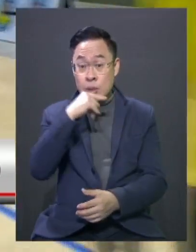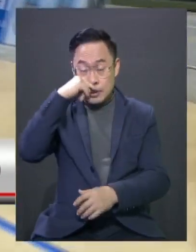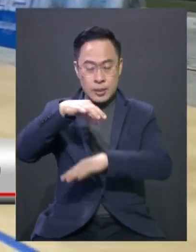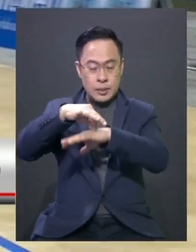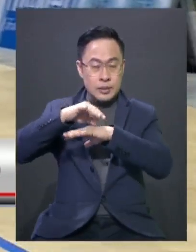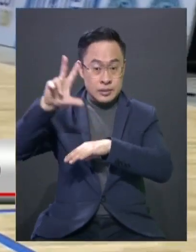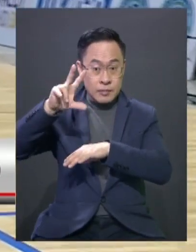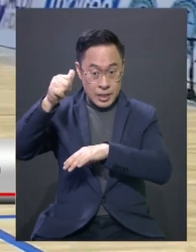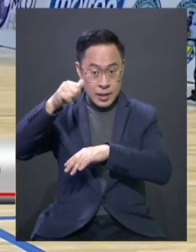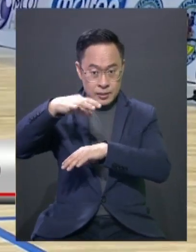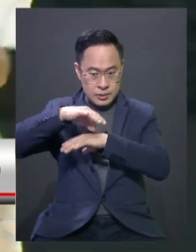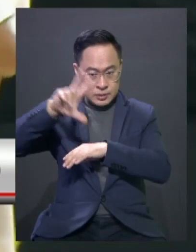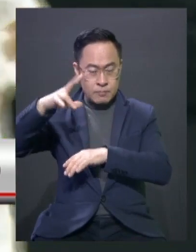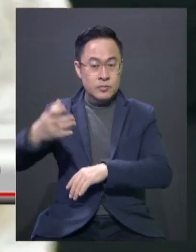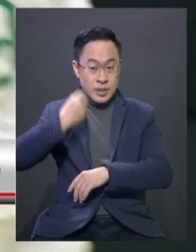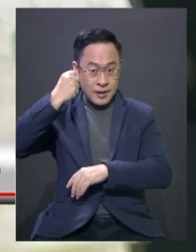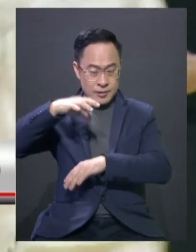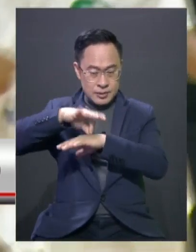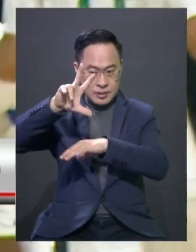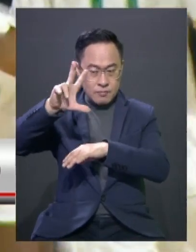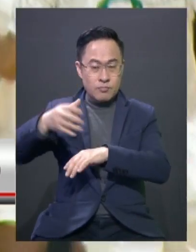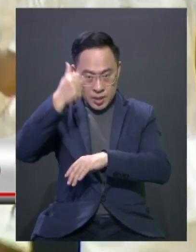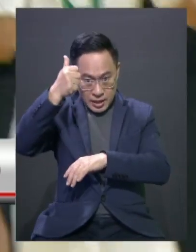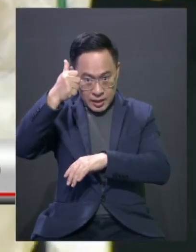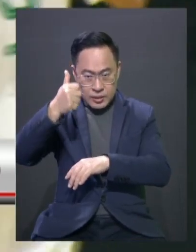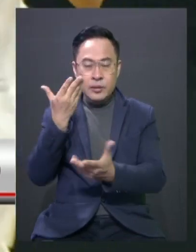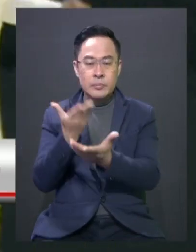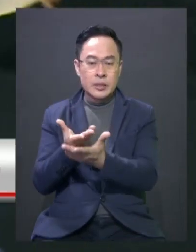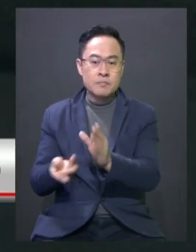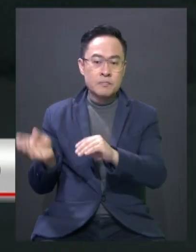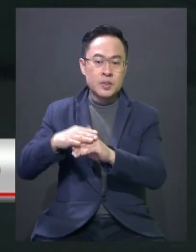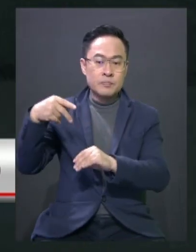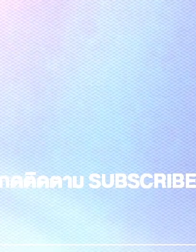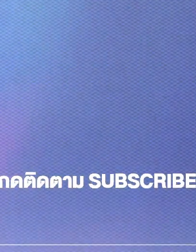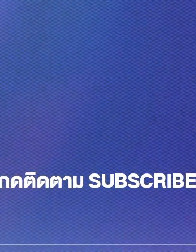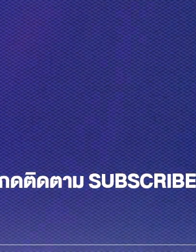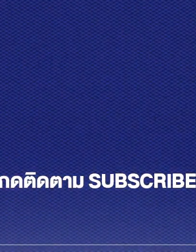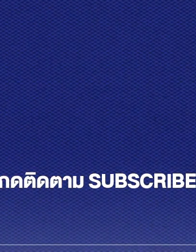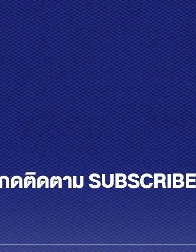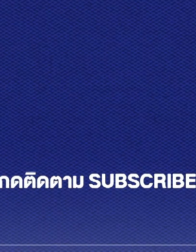ถ้าหากว่าทับโต๊ะเล็กไทยสามารถเอาชนะแล้วก็ควาที่ 3มาครองได้สำเร็จ